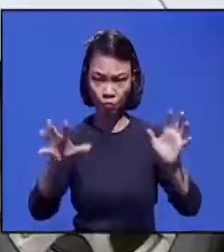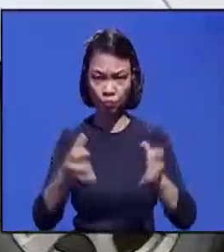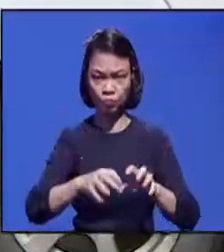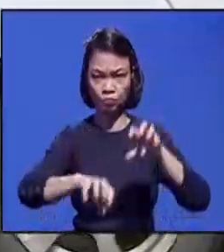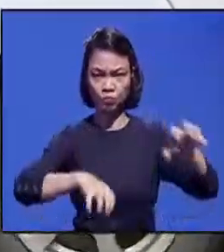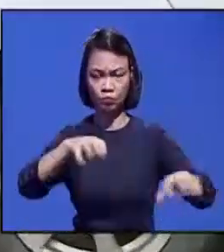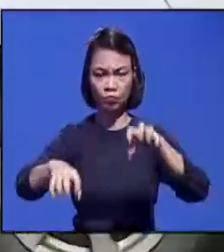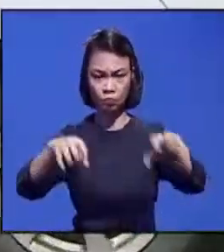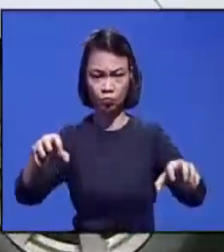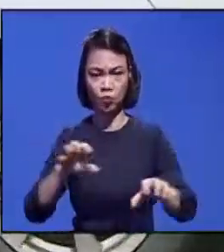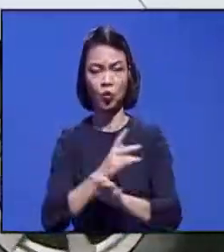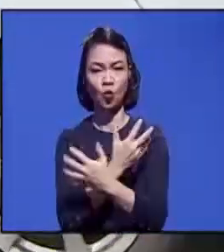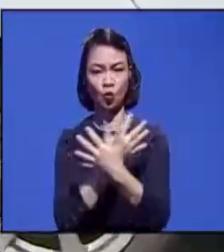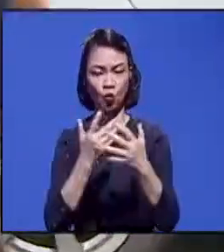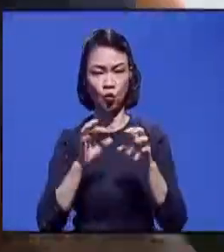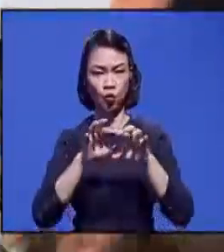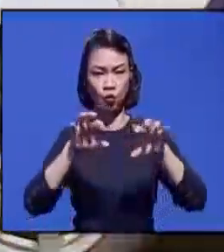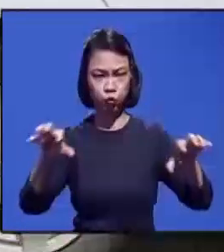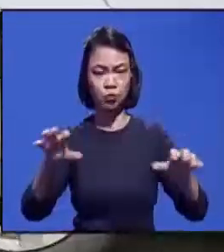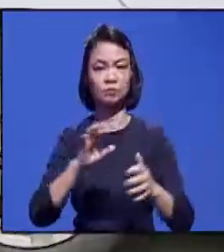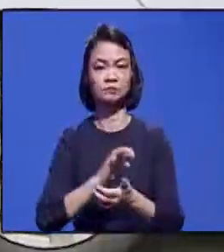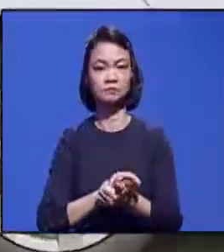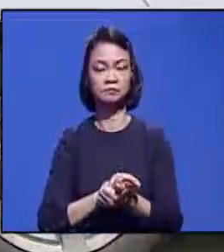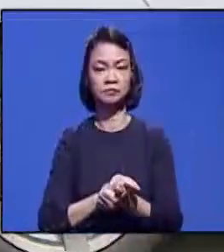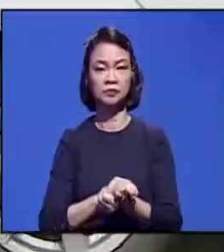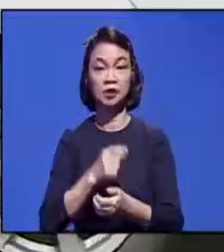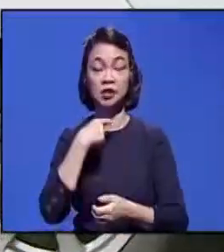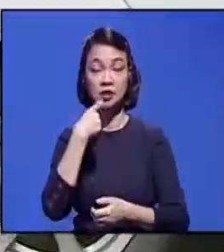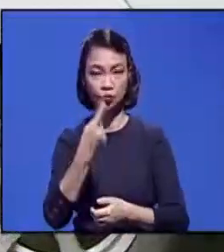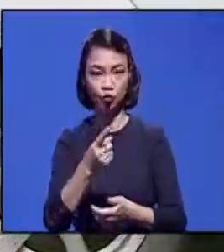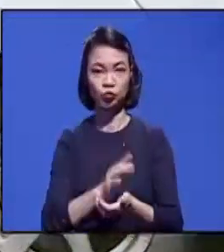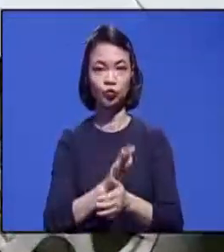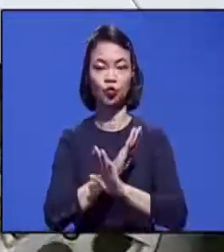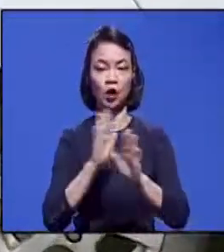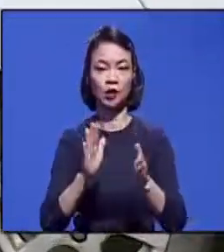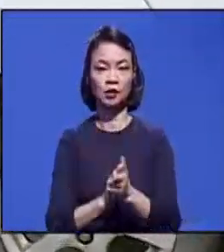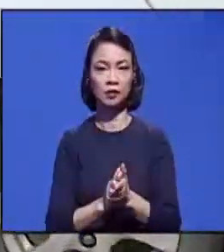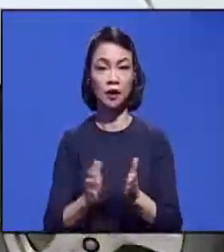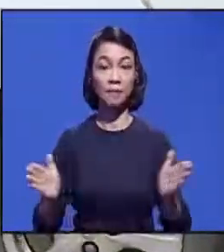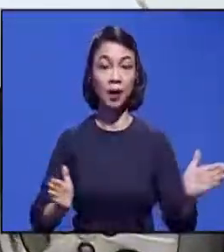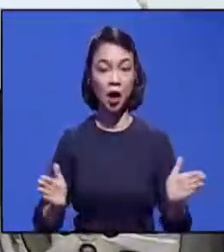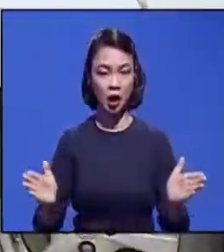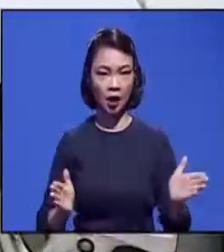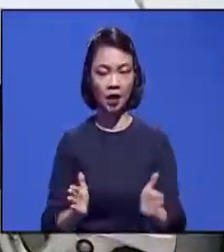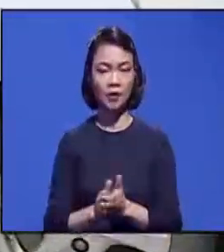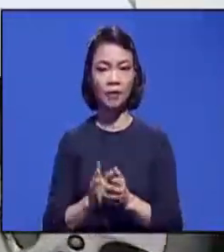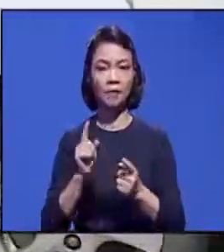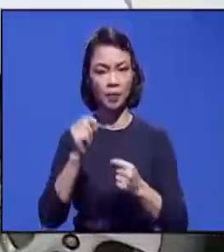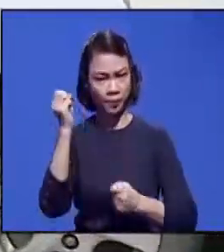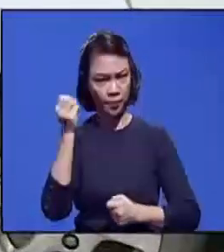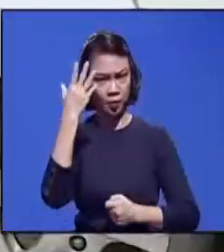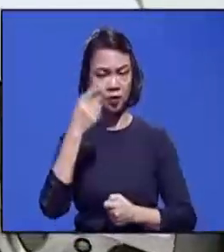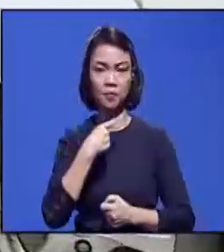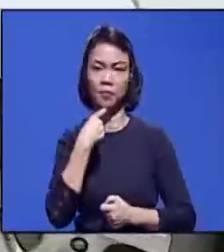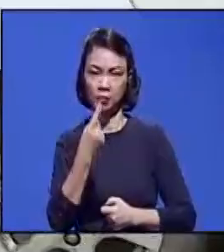memecah kerumunan-kerumunan massa yang terjadi, dan ini diklaim memang bukan kemudian adalah penghalangan terhadap aspirasi ataupun pengeluaran